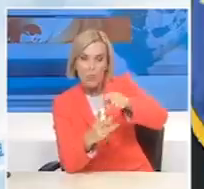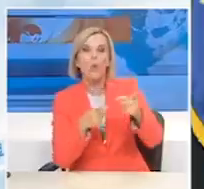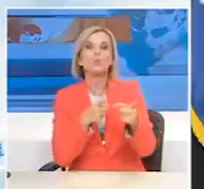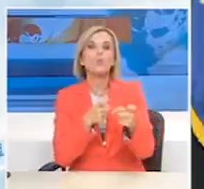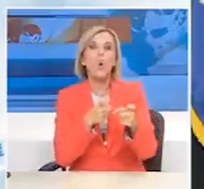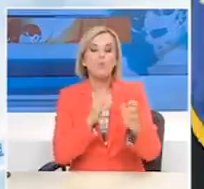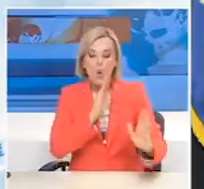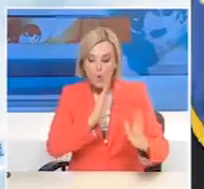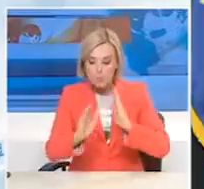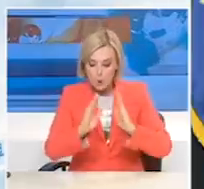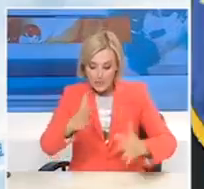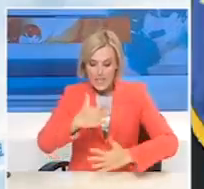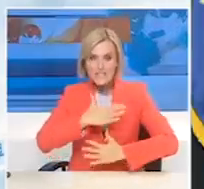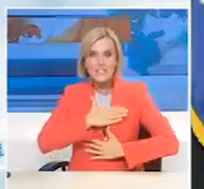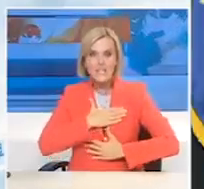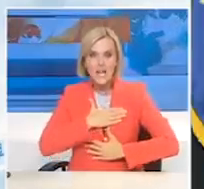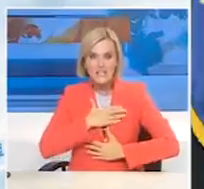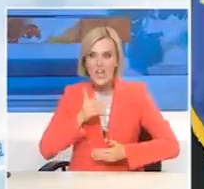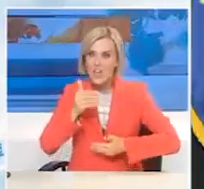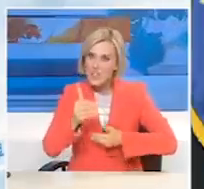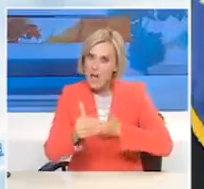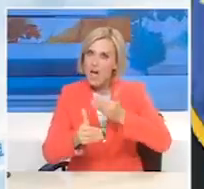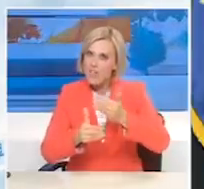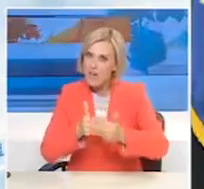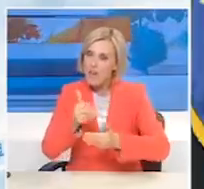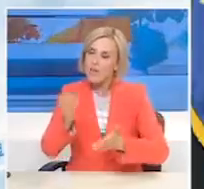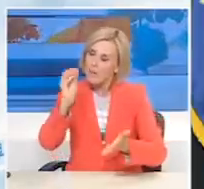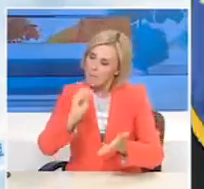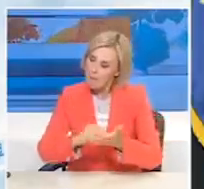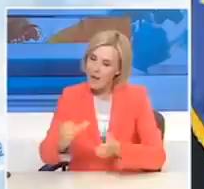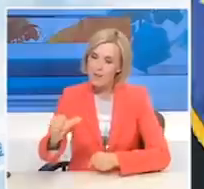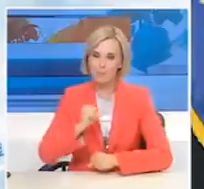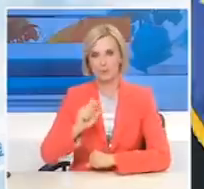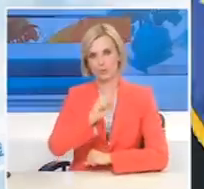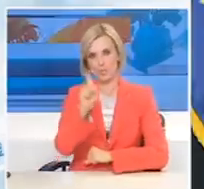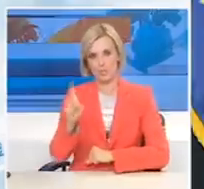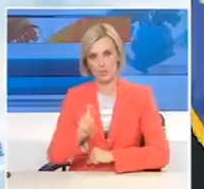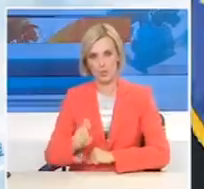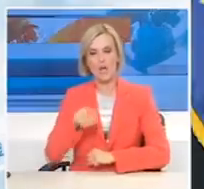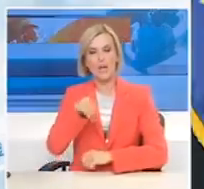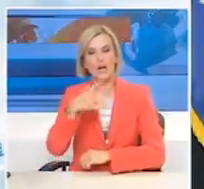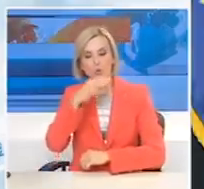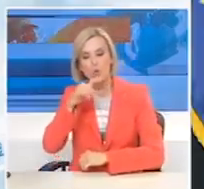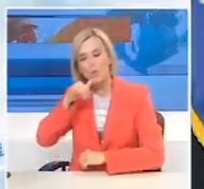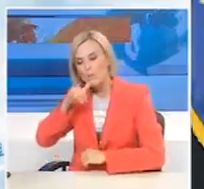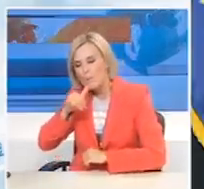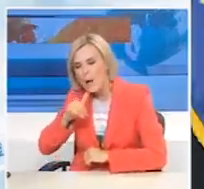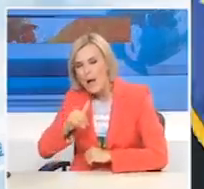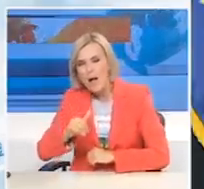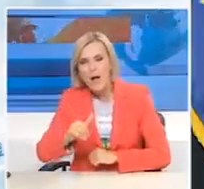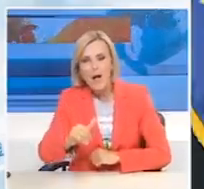επιτρέψει να προχωρήσουμε στα επόμενα στάδια χωρίς πιθανότητα πισωγυρίσματος. Γι' αυτό και συνεχίζουμε να τηρούμε τις οδηγίες των